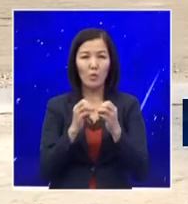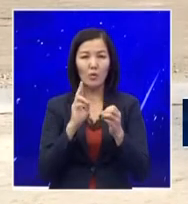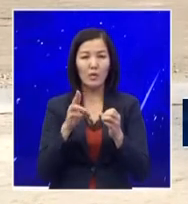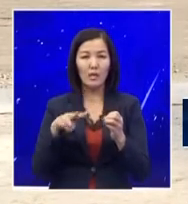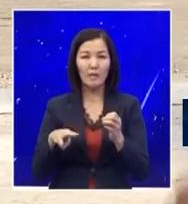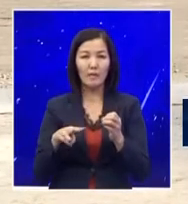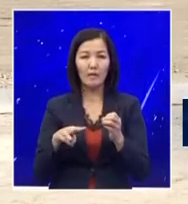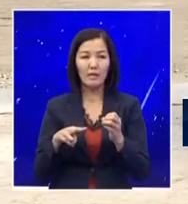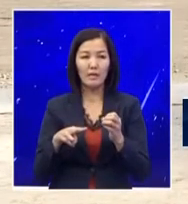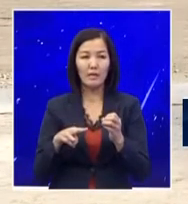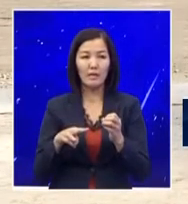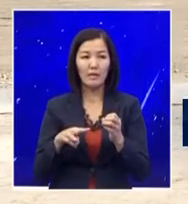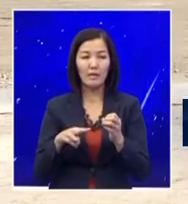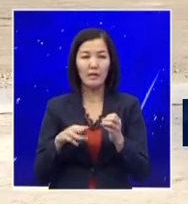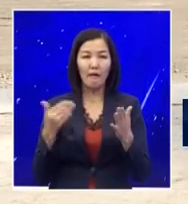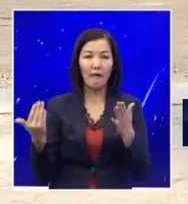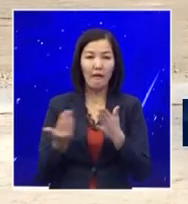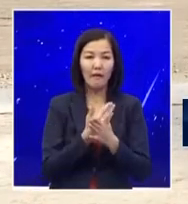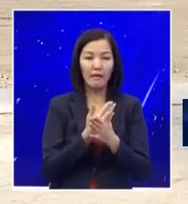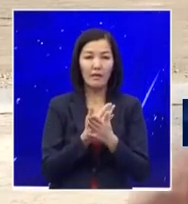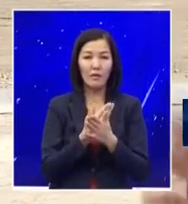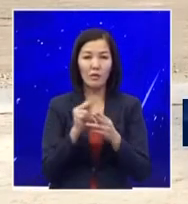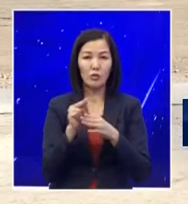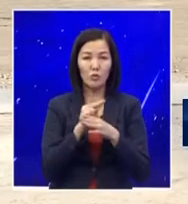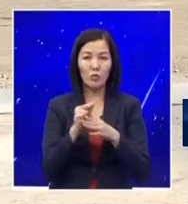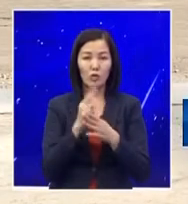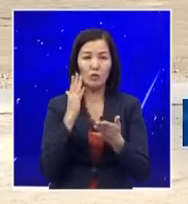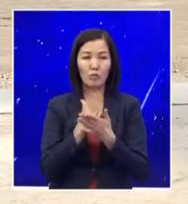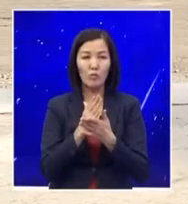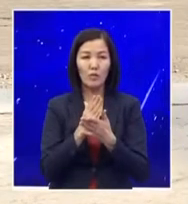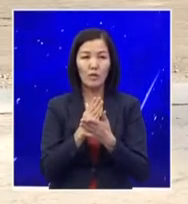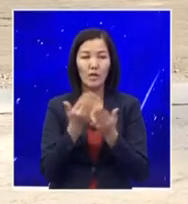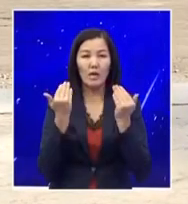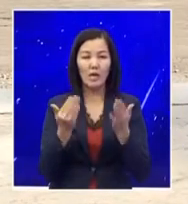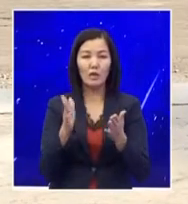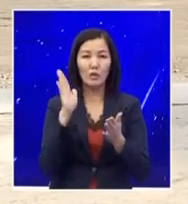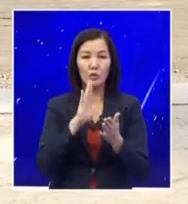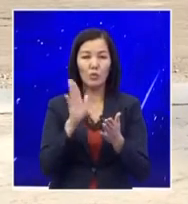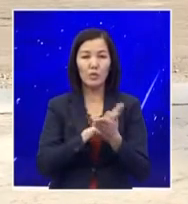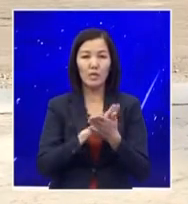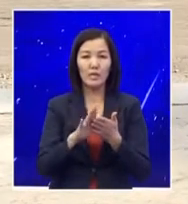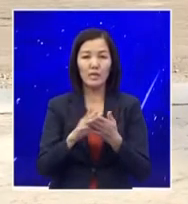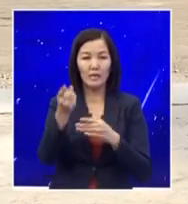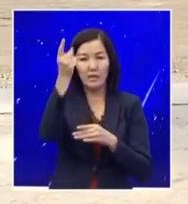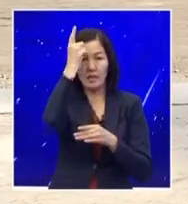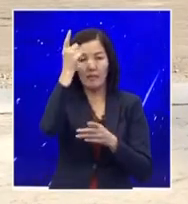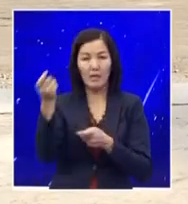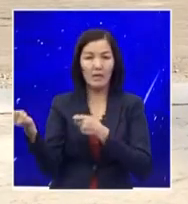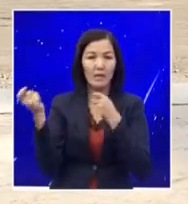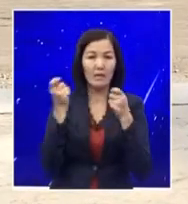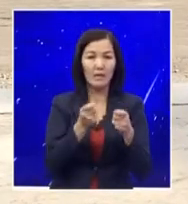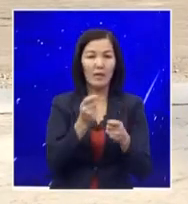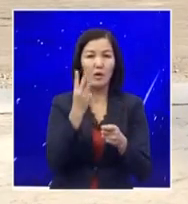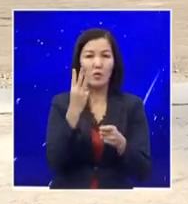жеріне алып, ананы рекультивация жасайтын болдық. Өзіміздің ішіге мана қазір су тазалайтын Германиядан алып кеп, 3,5